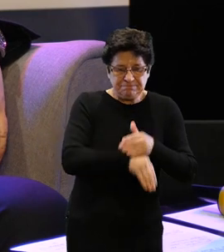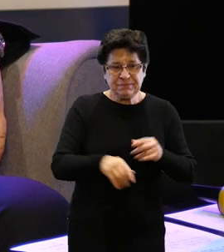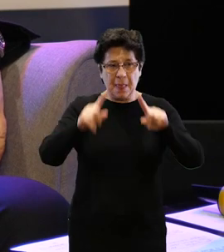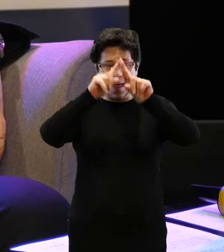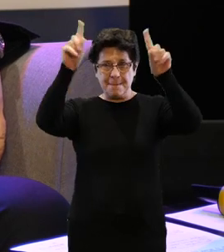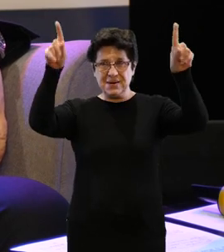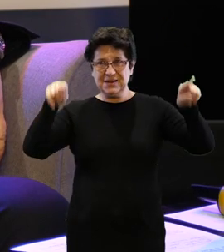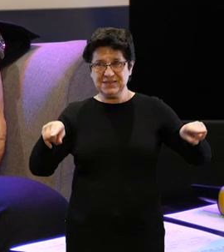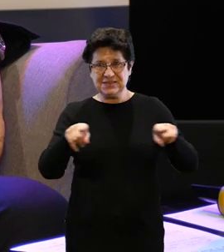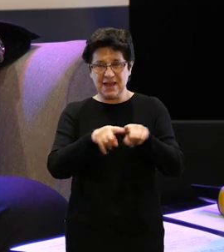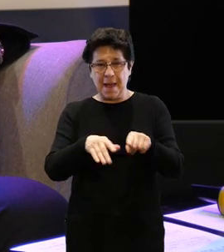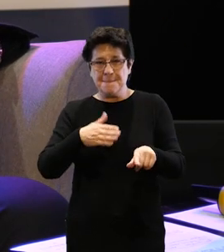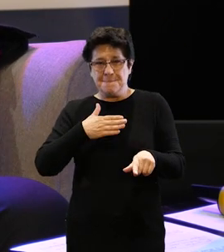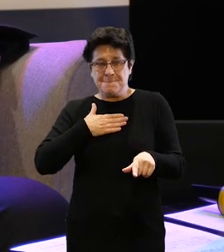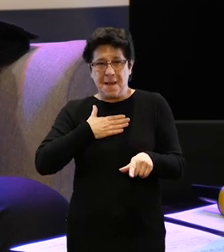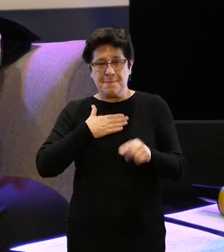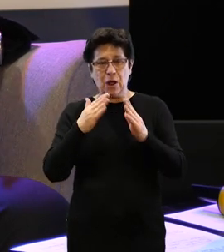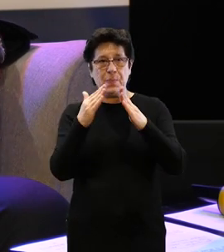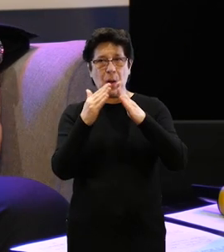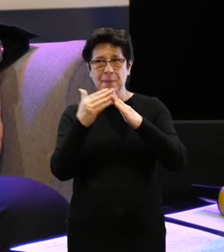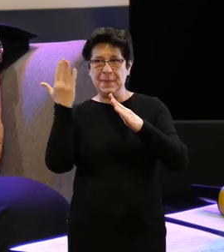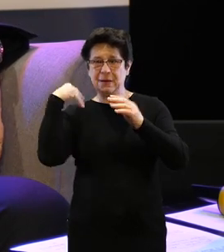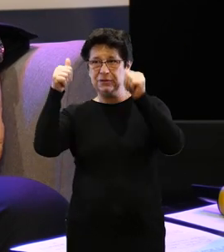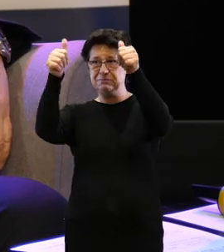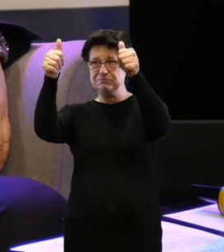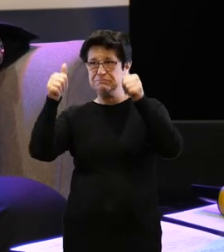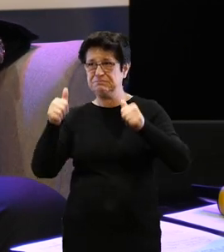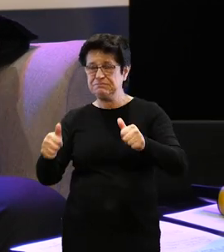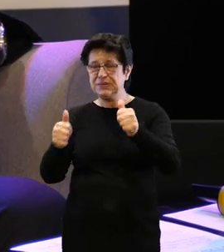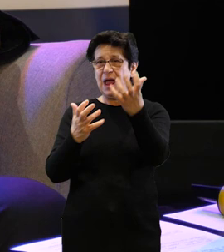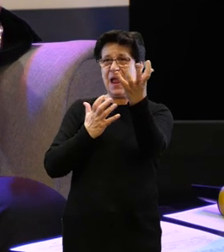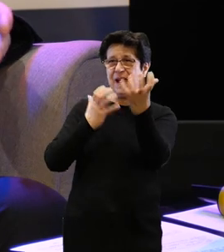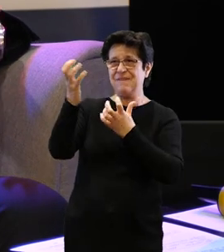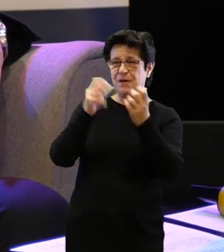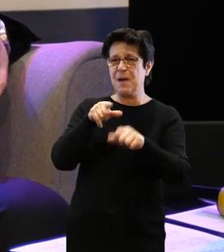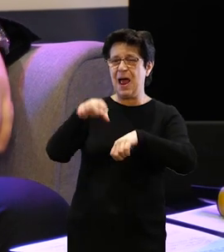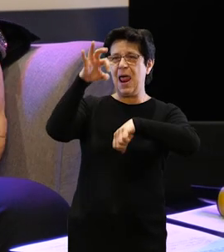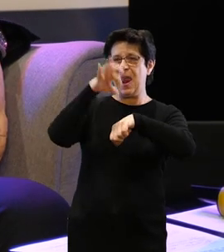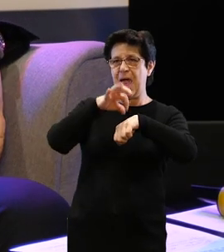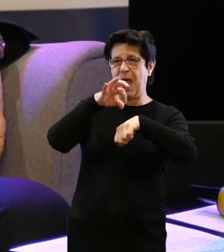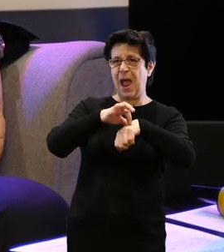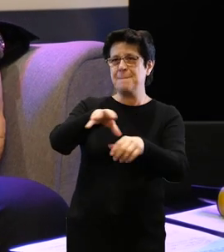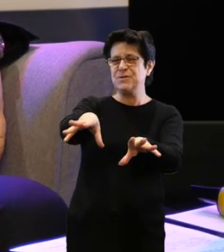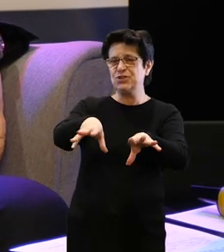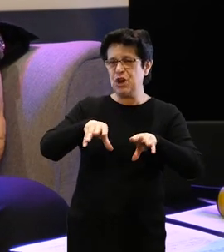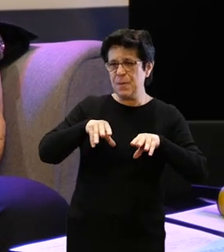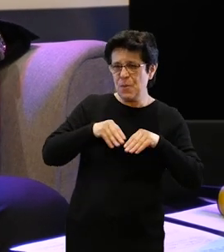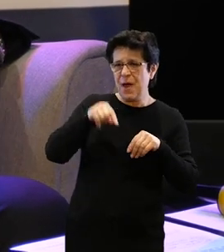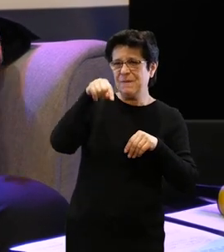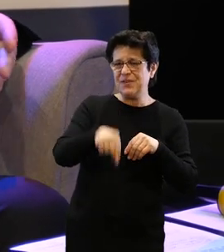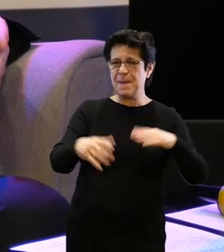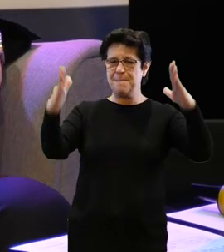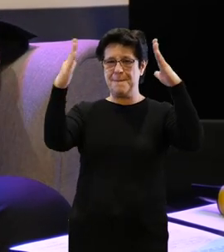doktora Józefa która informuje że lekarz przyjmuje w tym tutaj